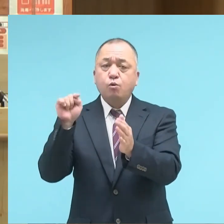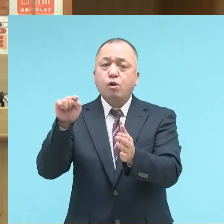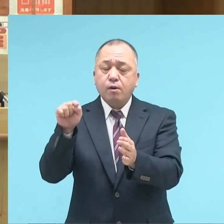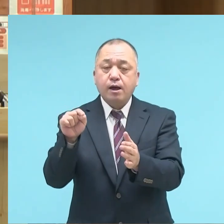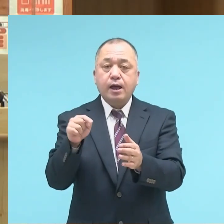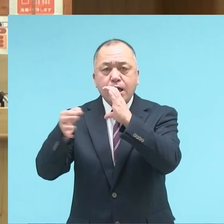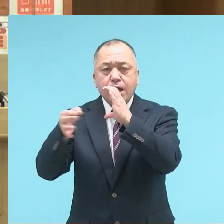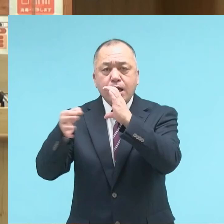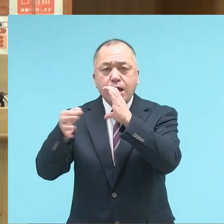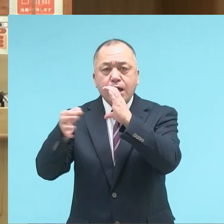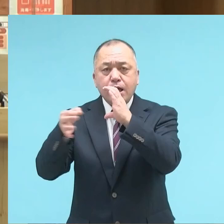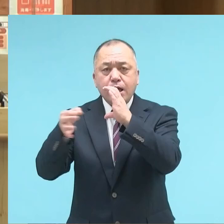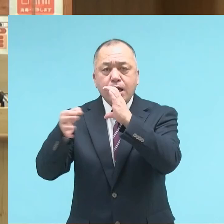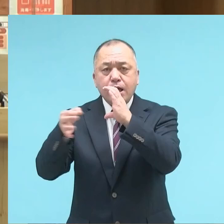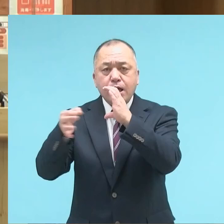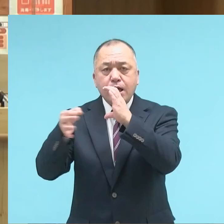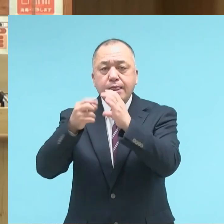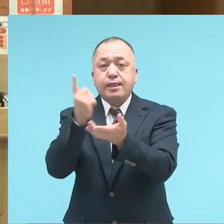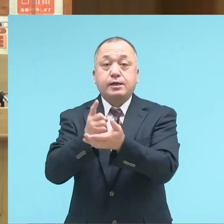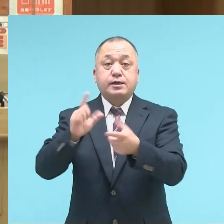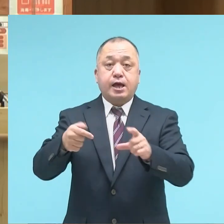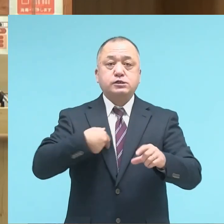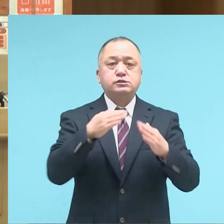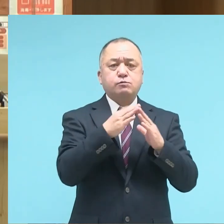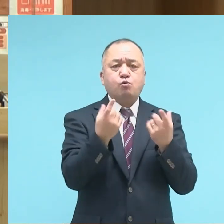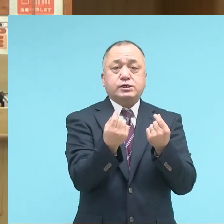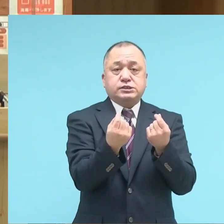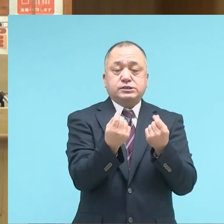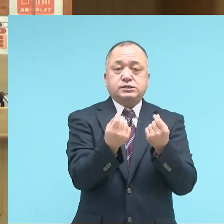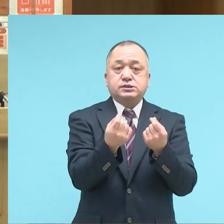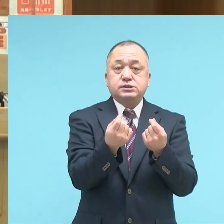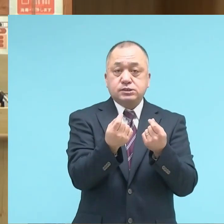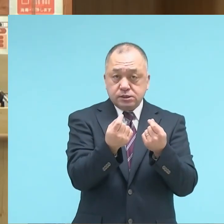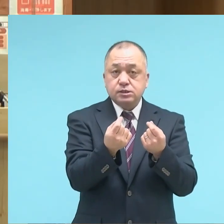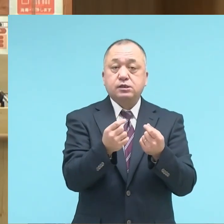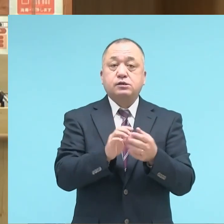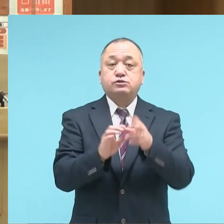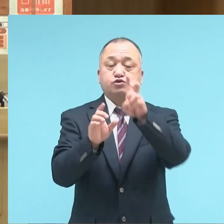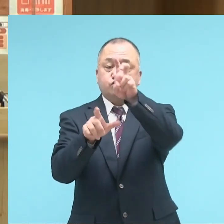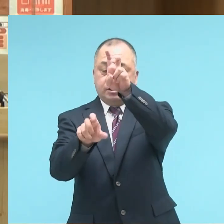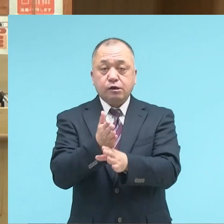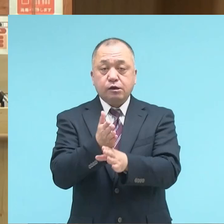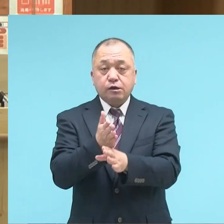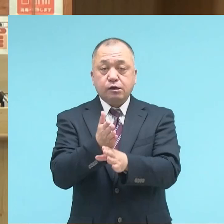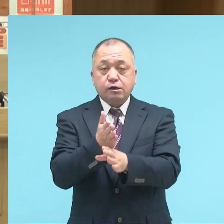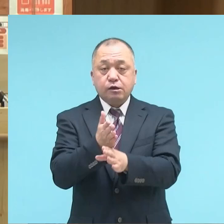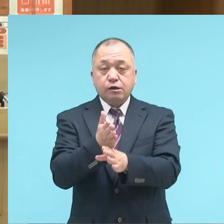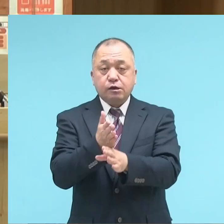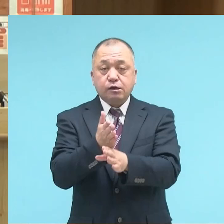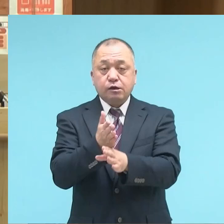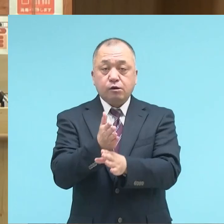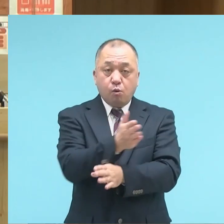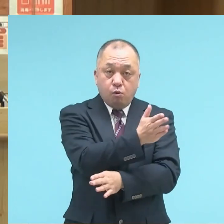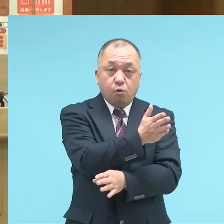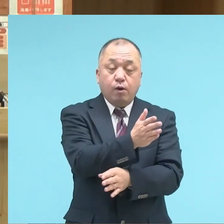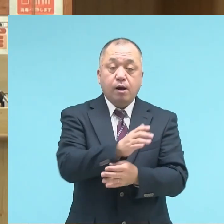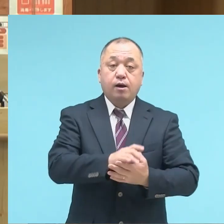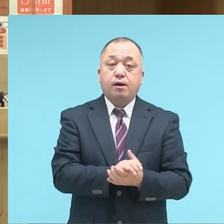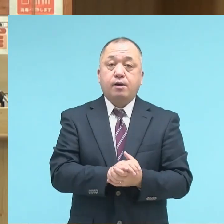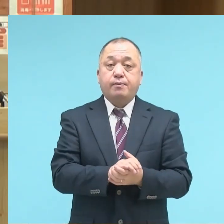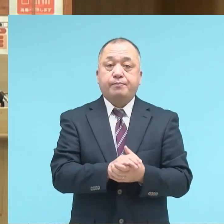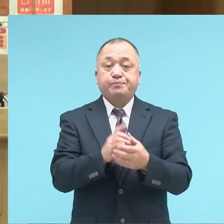宅も含めてですね、そういったことをお願いをしてますので、この点については12月25日以降につきましてもです